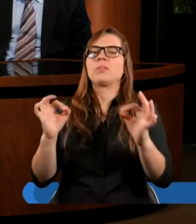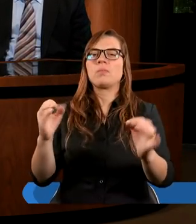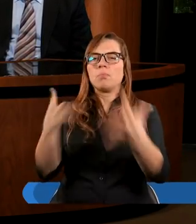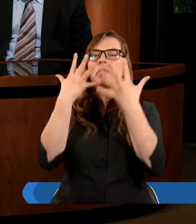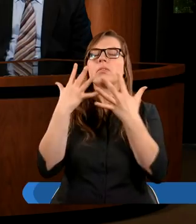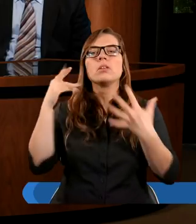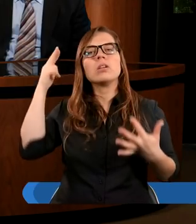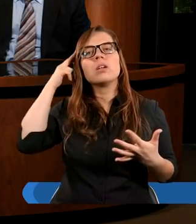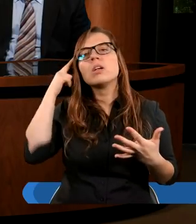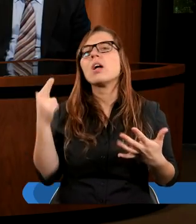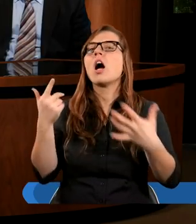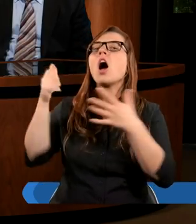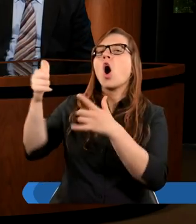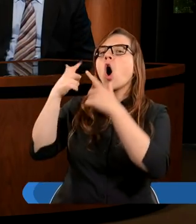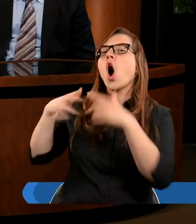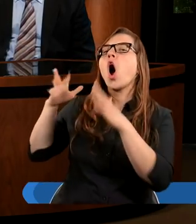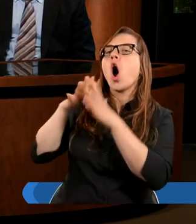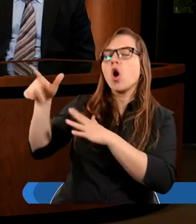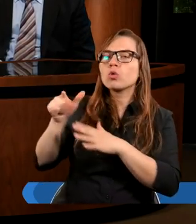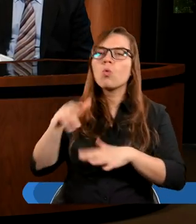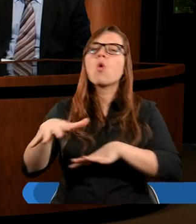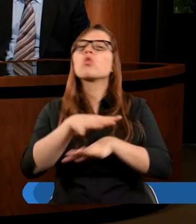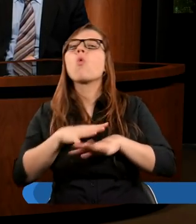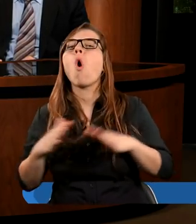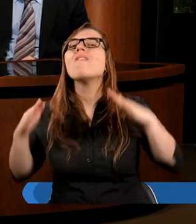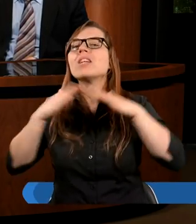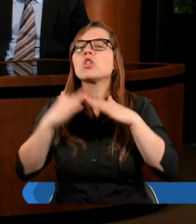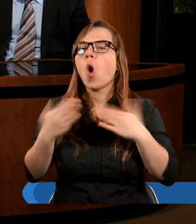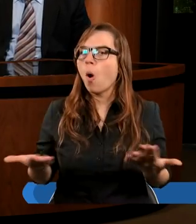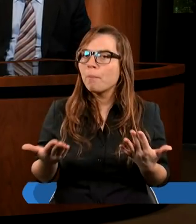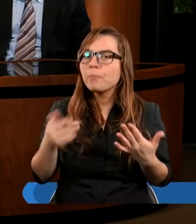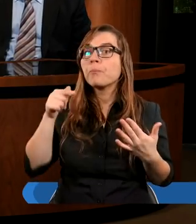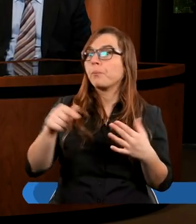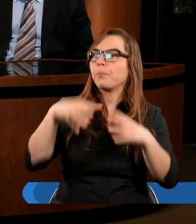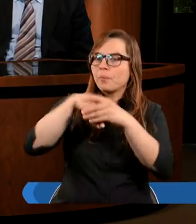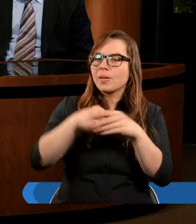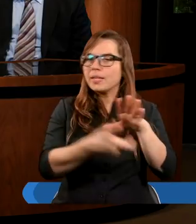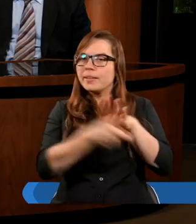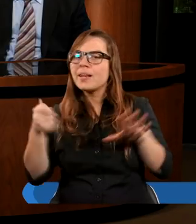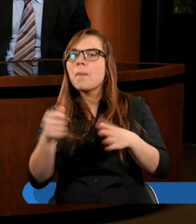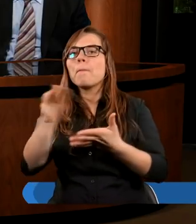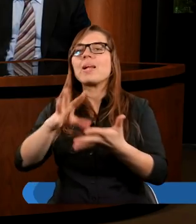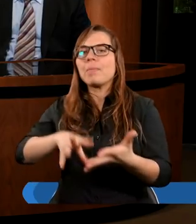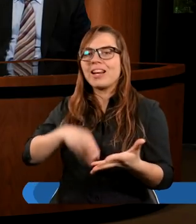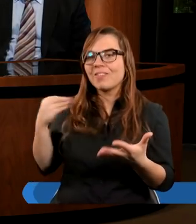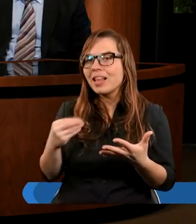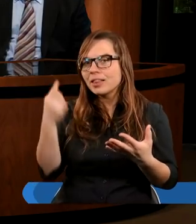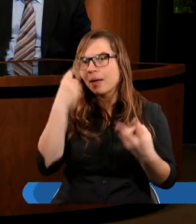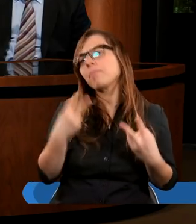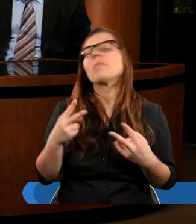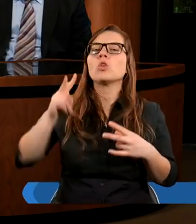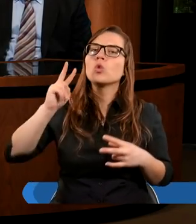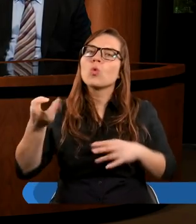Obraz Kościoła jako domu duchowego. I tutaj proszę o przeczytanie tekstu z pierwszego listu Piotra,